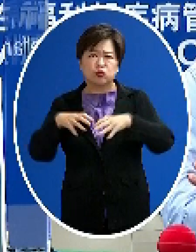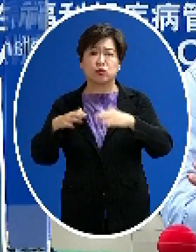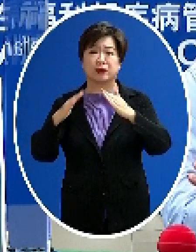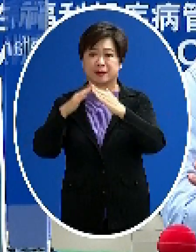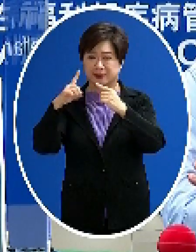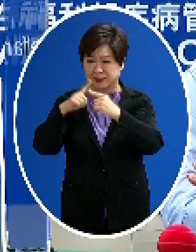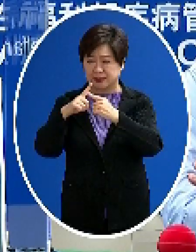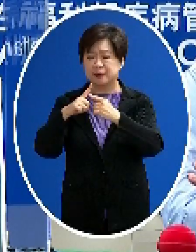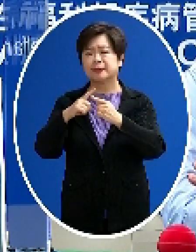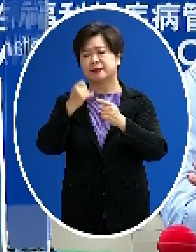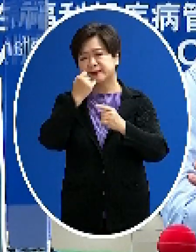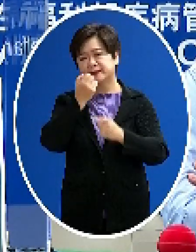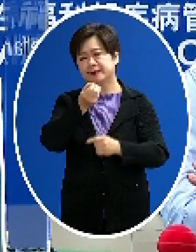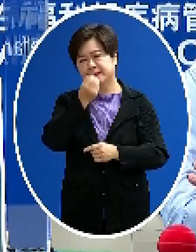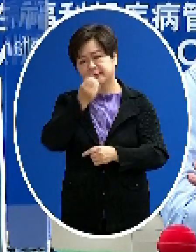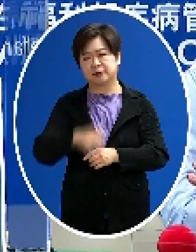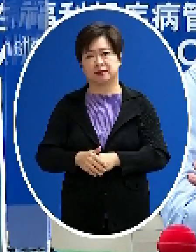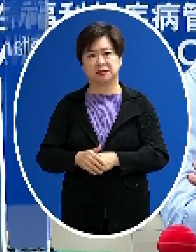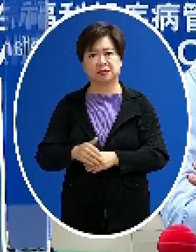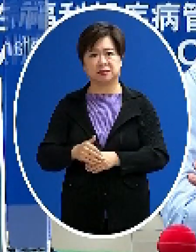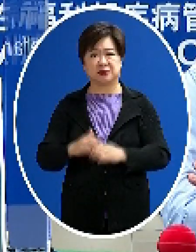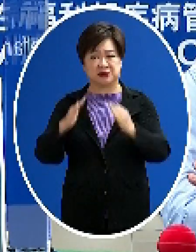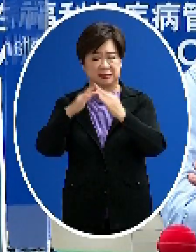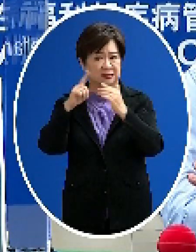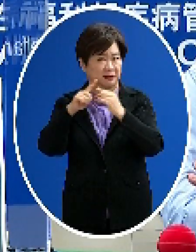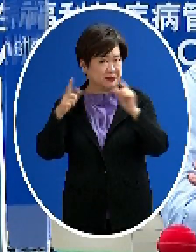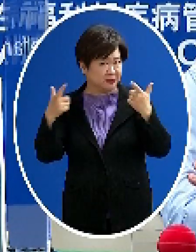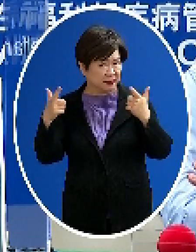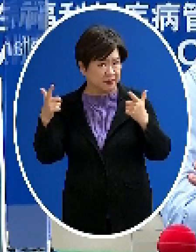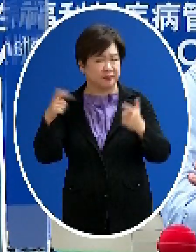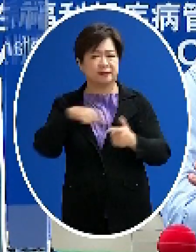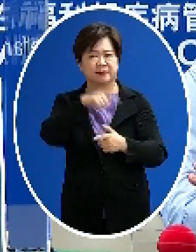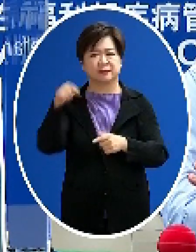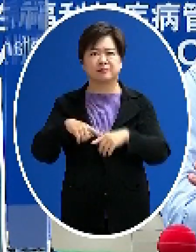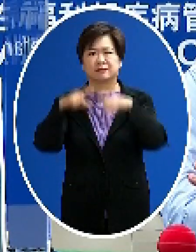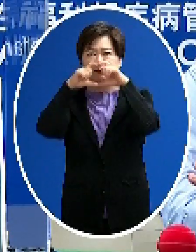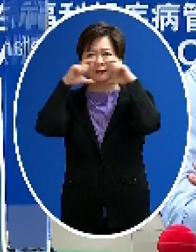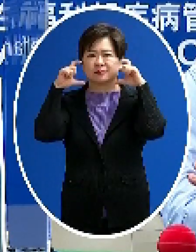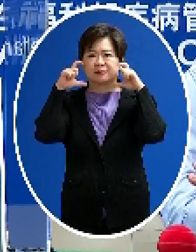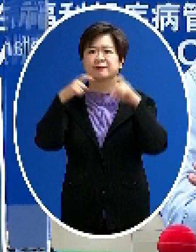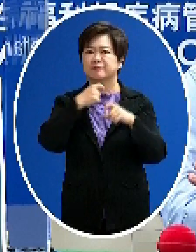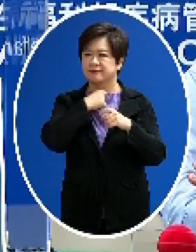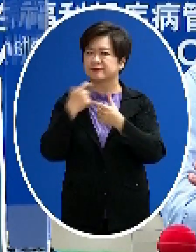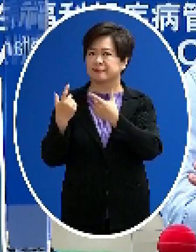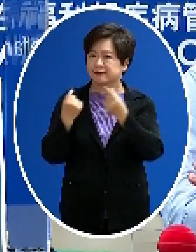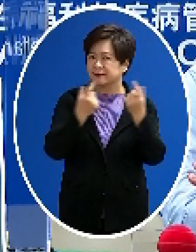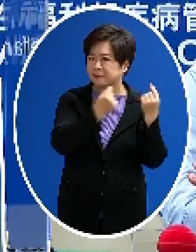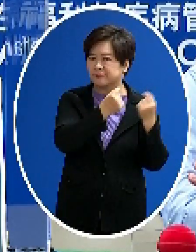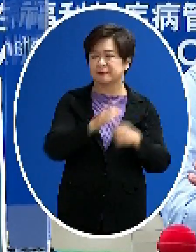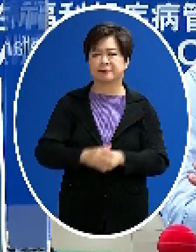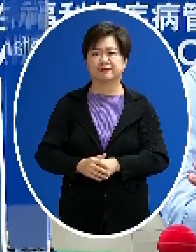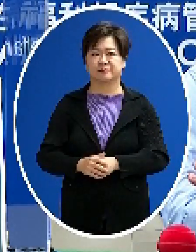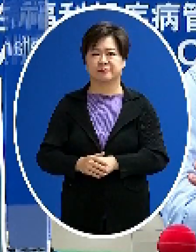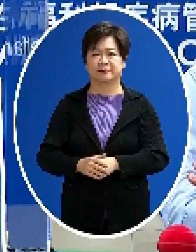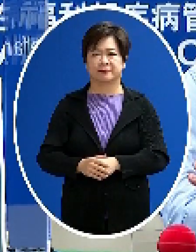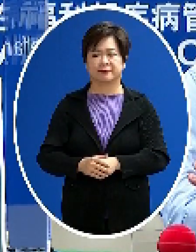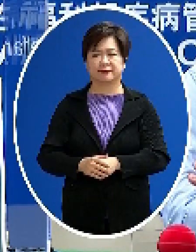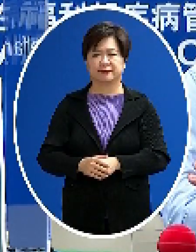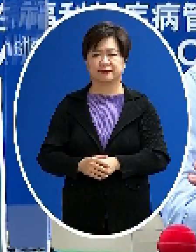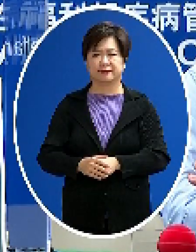那当然不是同住家人的话，哈，那还是要分别戴口罩，哈，那有这样的一个，哈，就